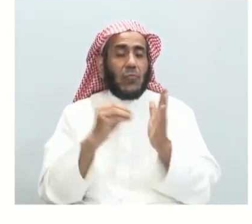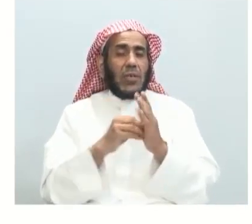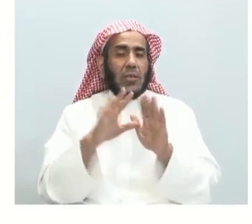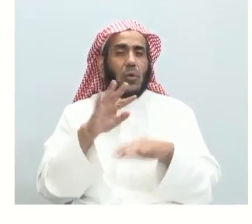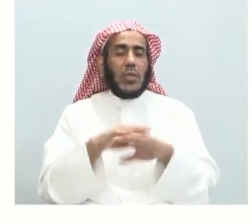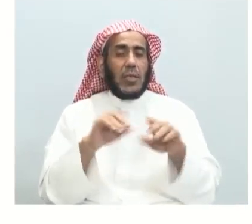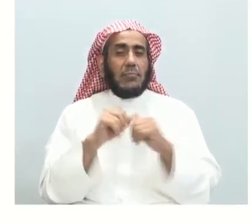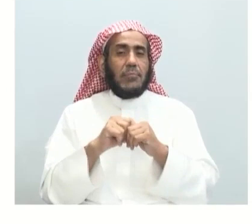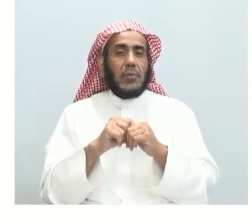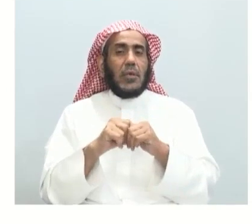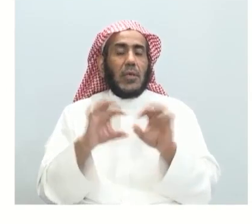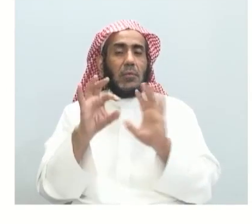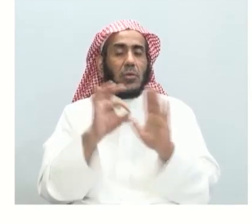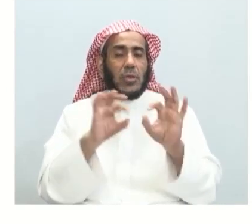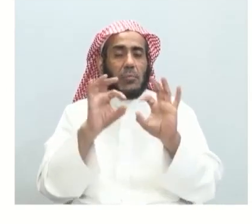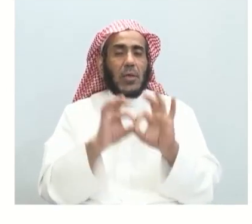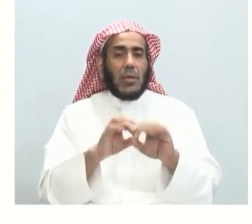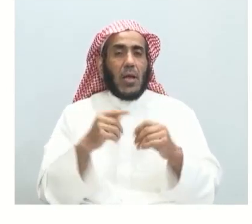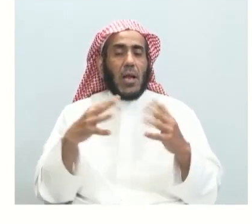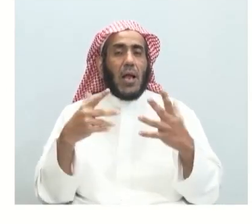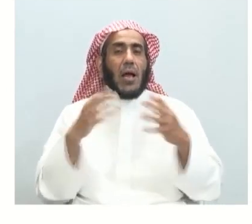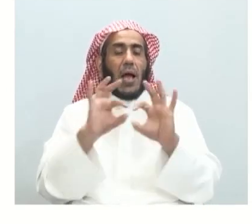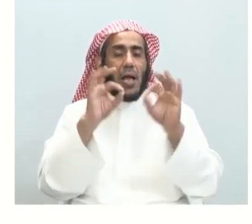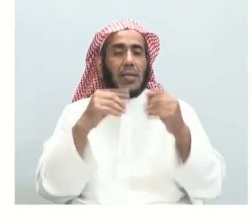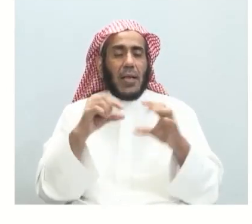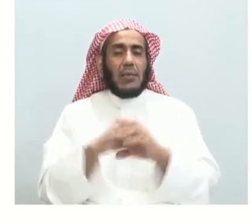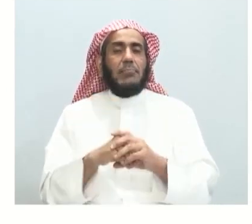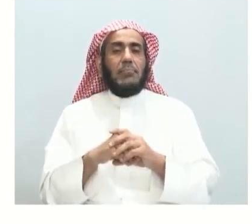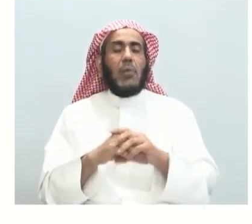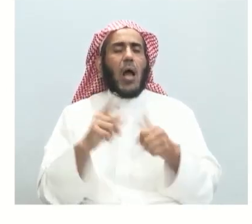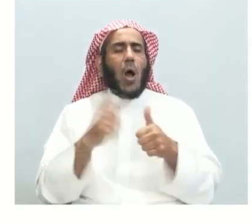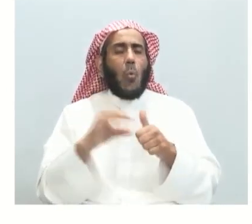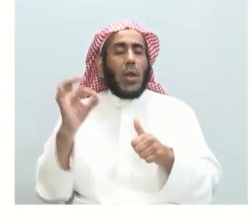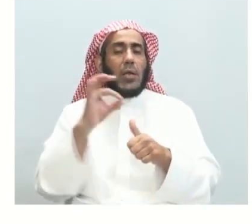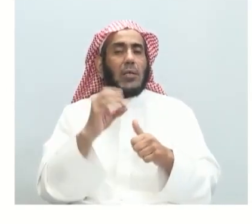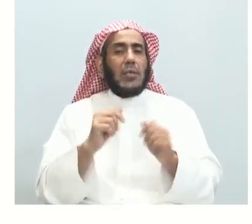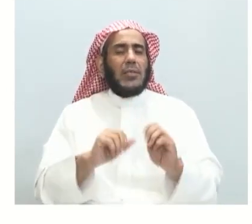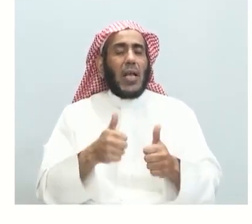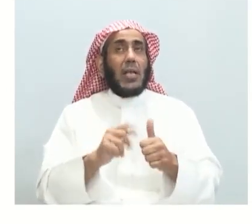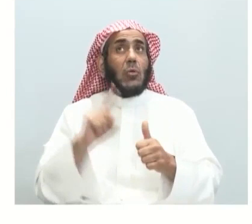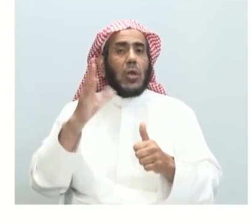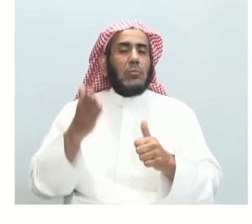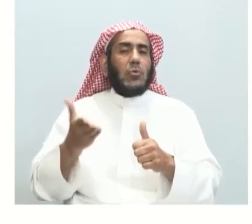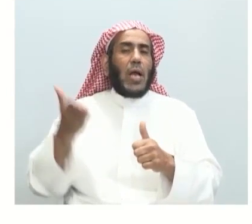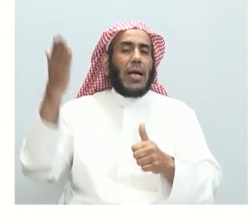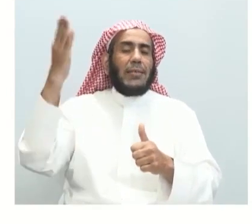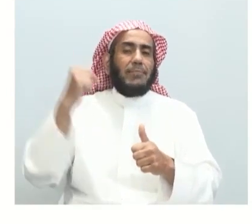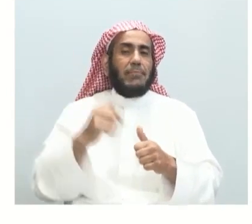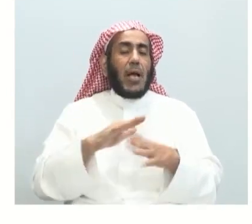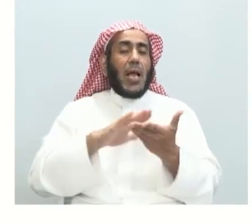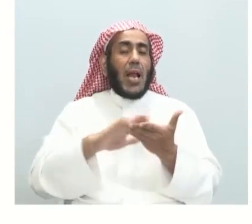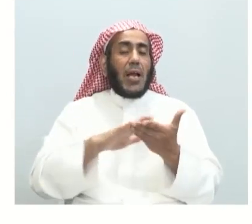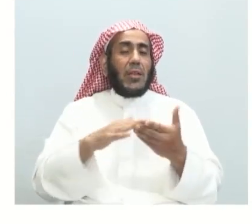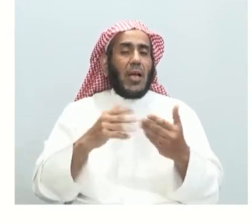الجدول عندنا العباره وعندنا الايه الداله عليها اول عباره تهيئه الله الارض